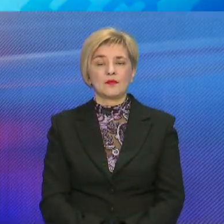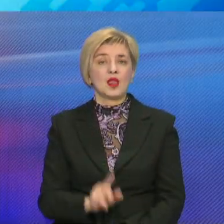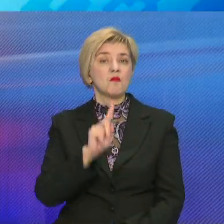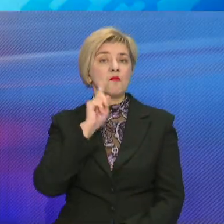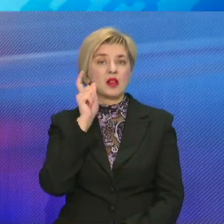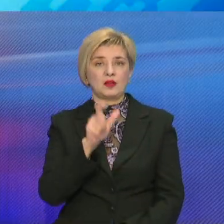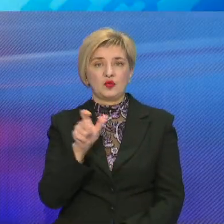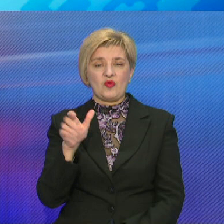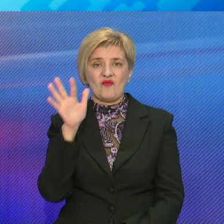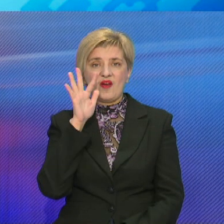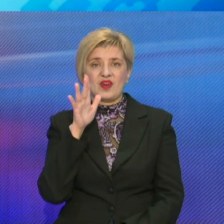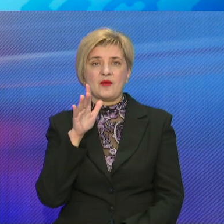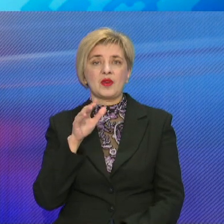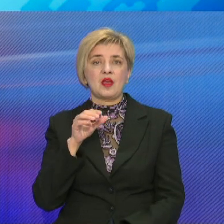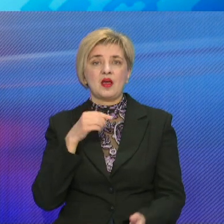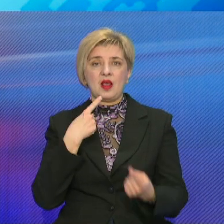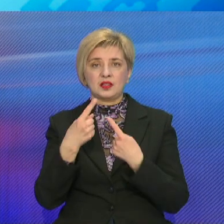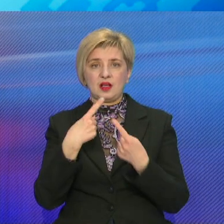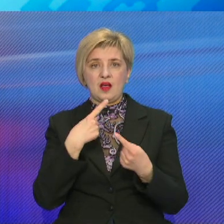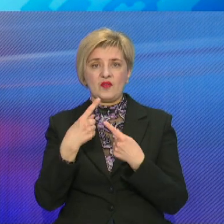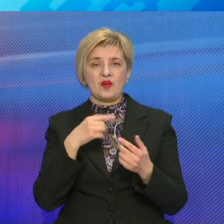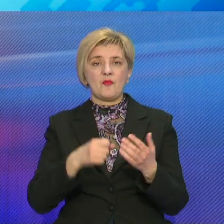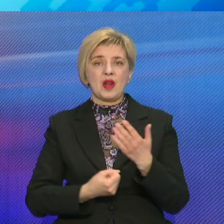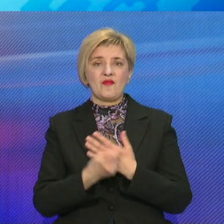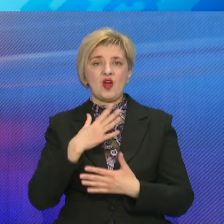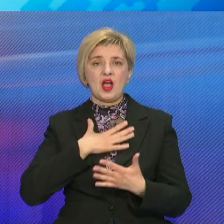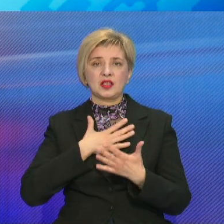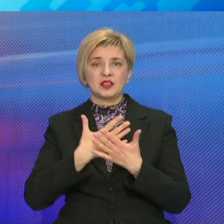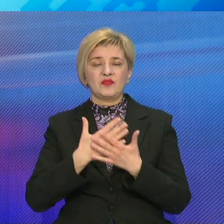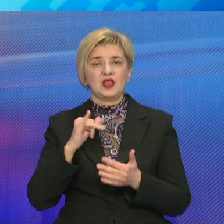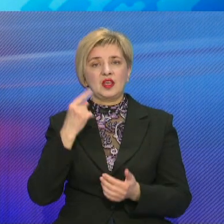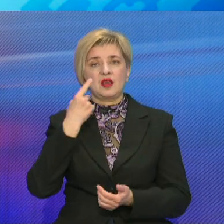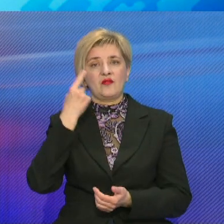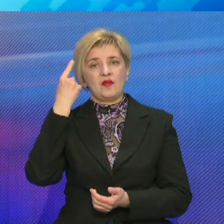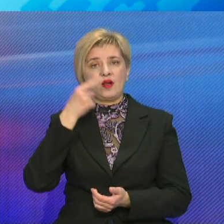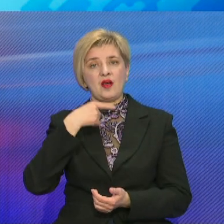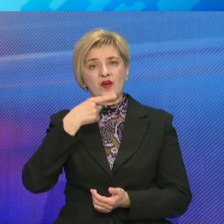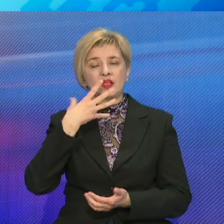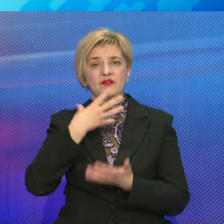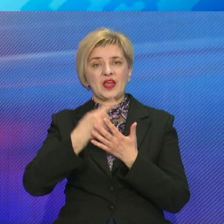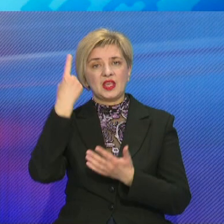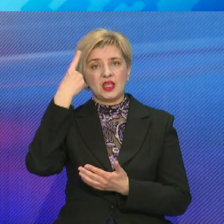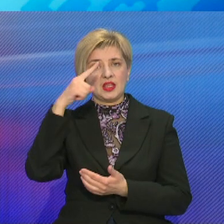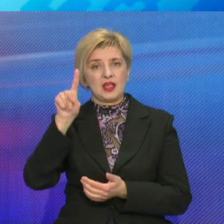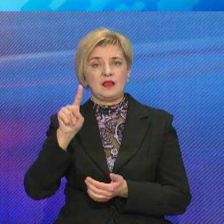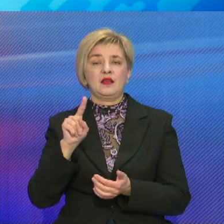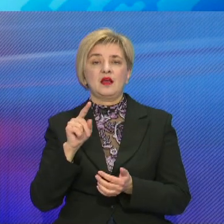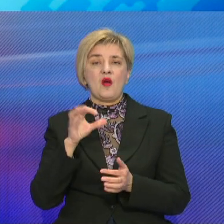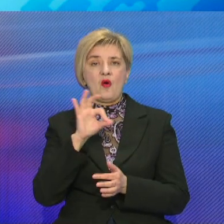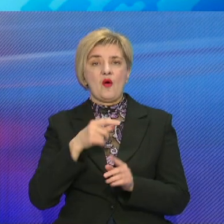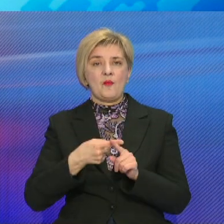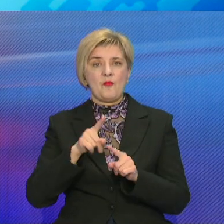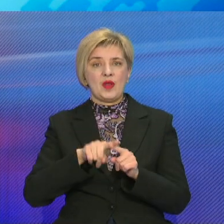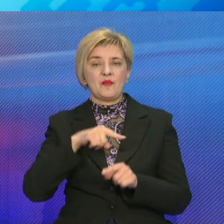Молодые люди подчас зачетного разговора проявляют активность и огучивают свои идеи и инициативы. Об этом поведомил первый